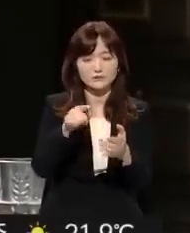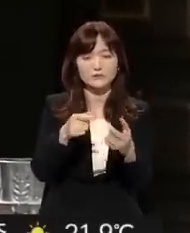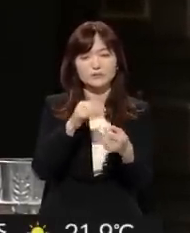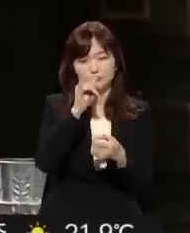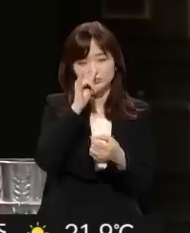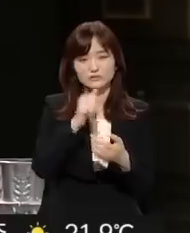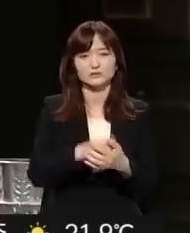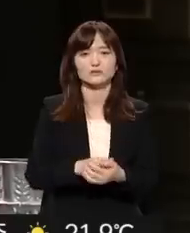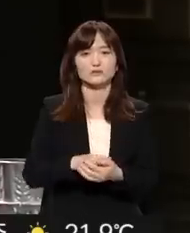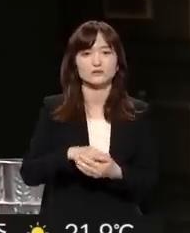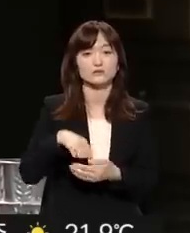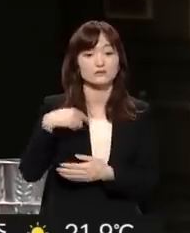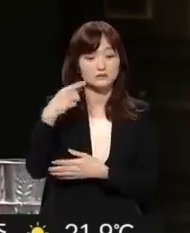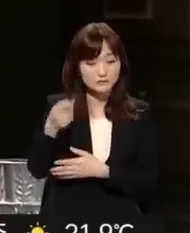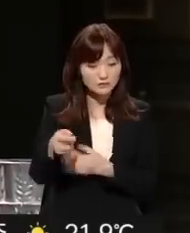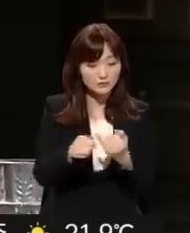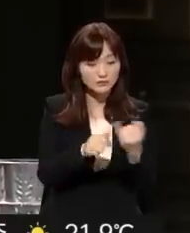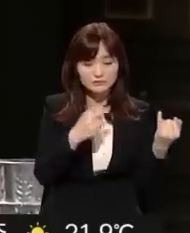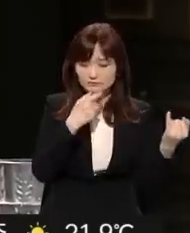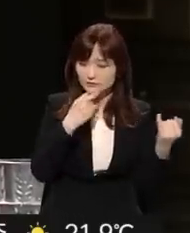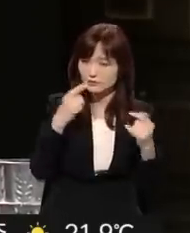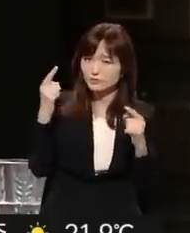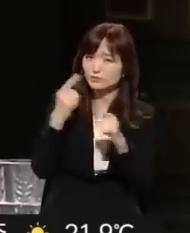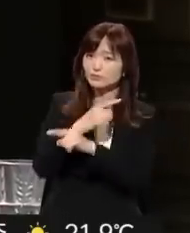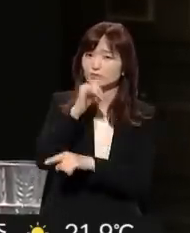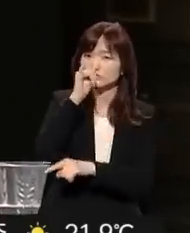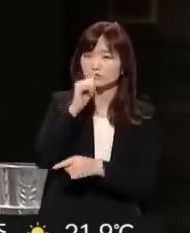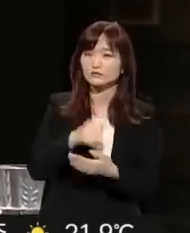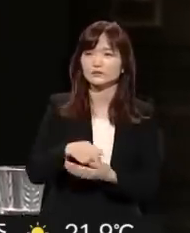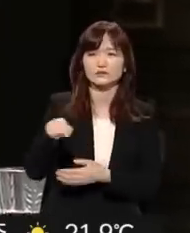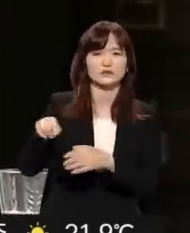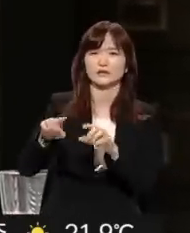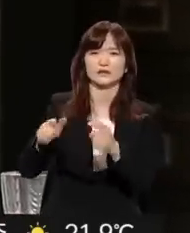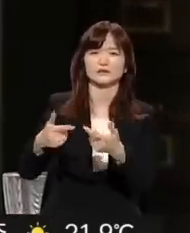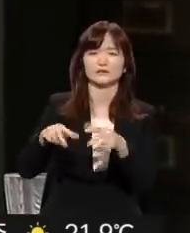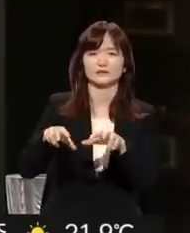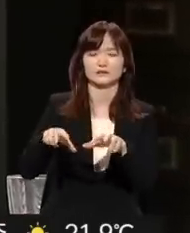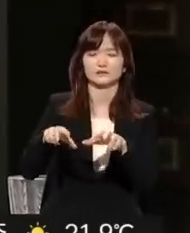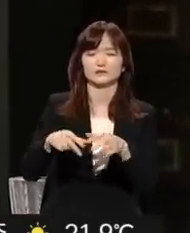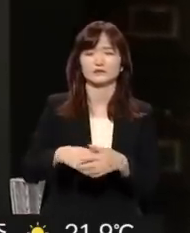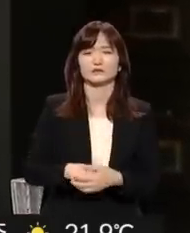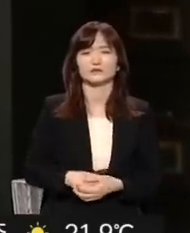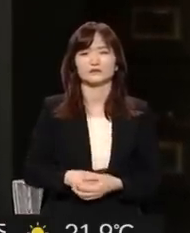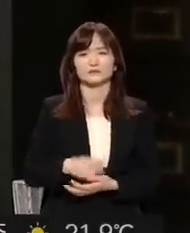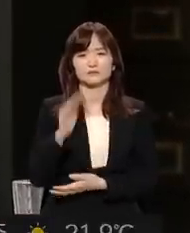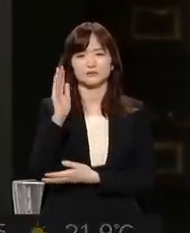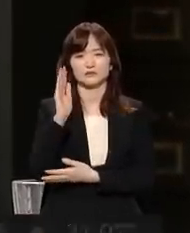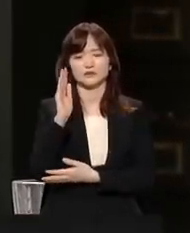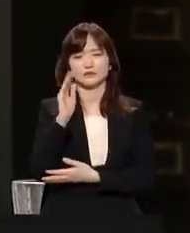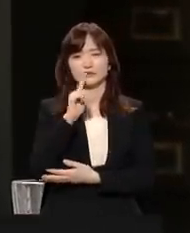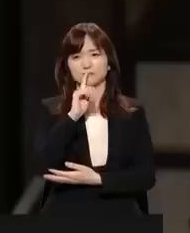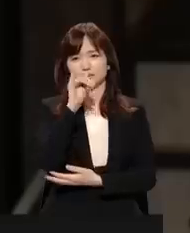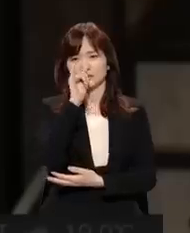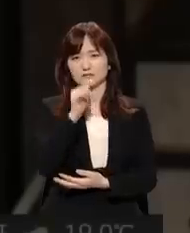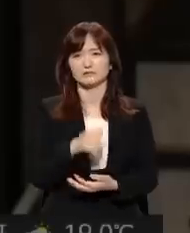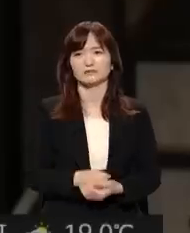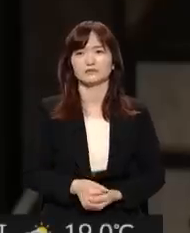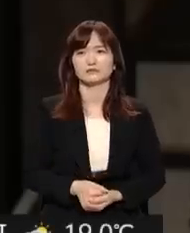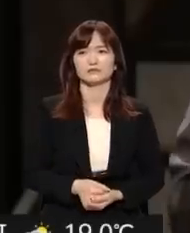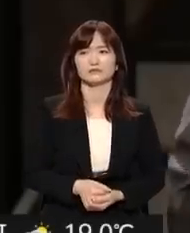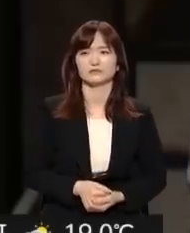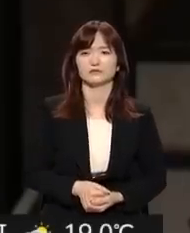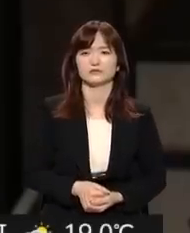그렇게 싫어하면 고칠 수 있는 거 아닙니까? 자 그런데 그게 아니니까 지금 여기까지 온 거예요. 뭐 여기까지 머무면 아유 뭐 저거 무슨 이혼을